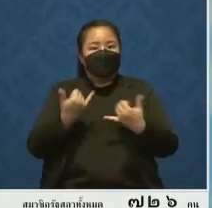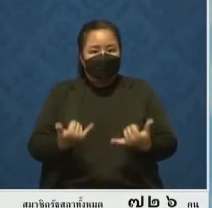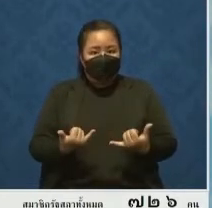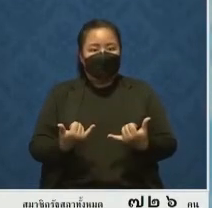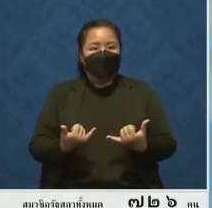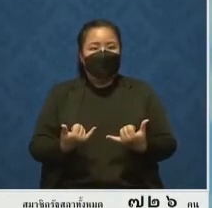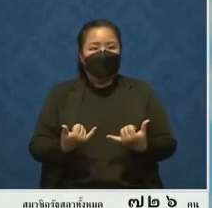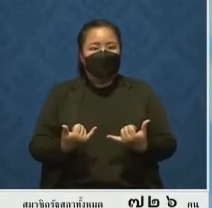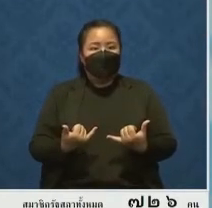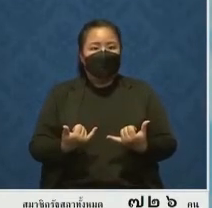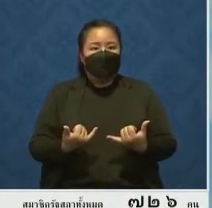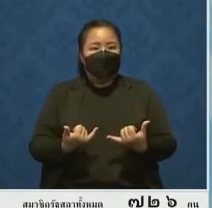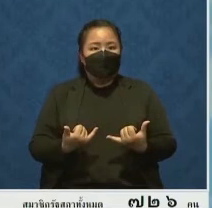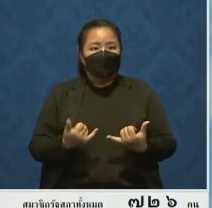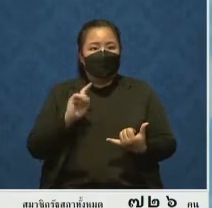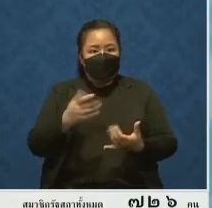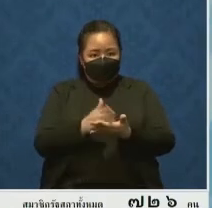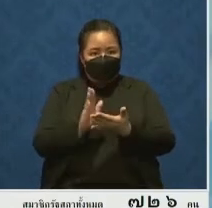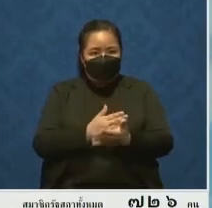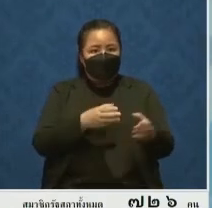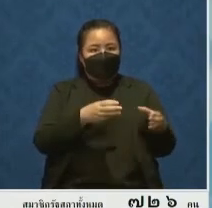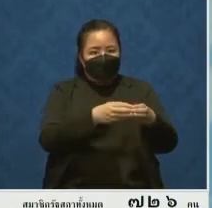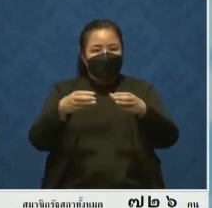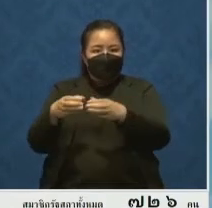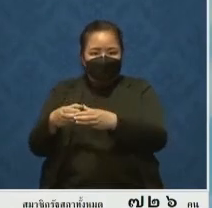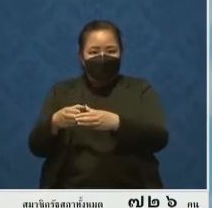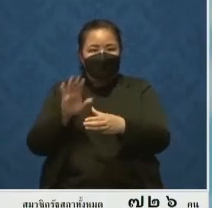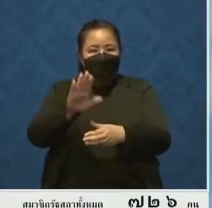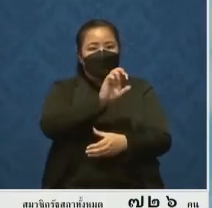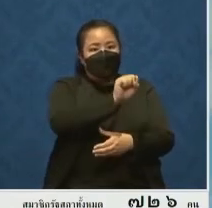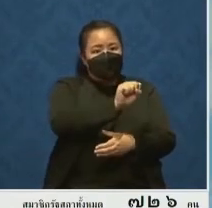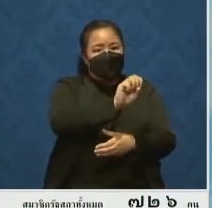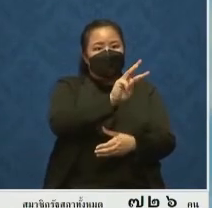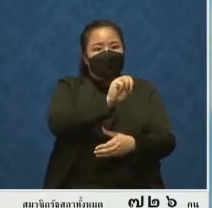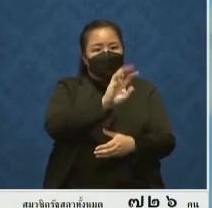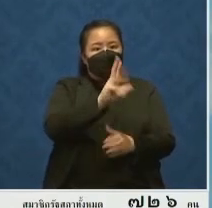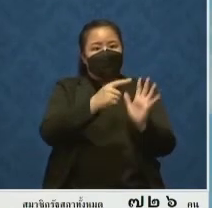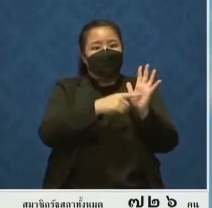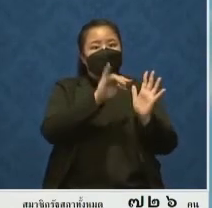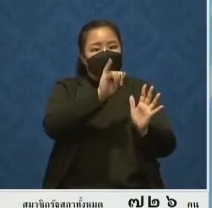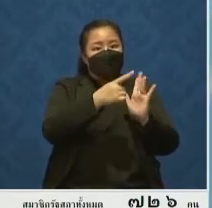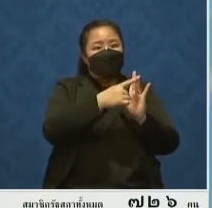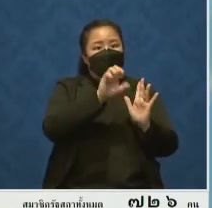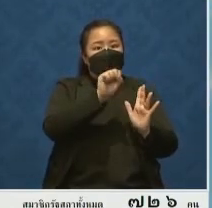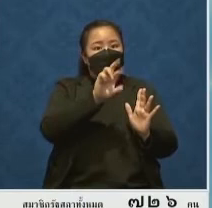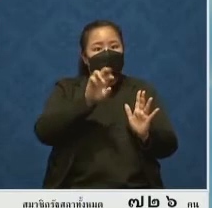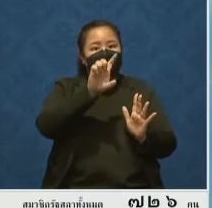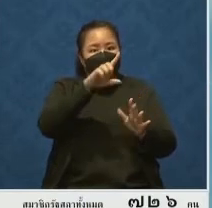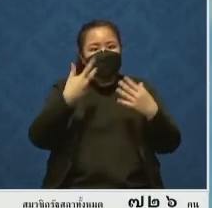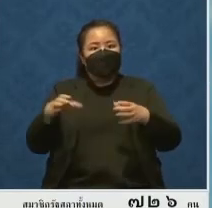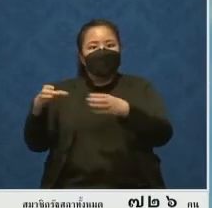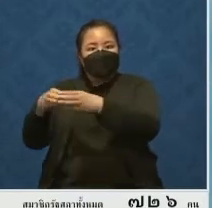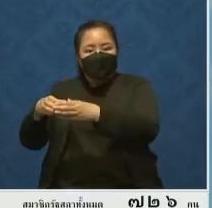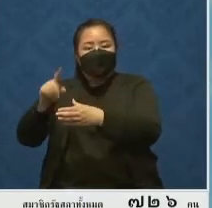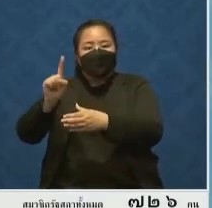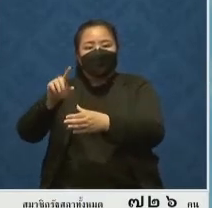มนั่นคือกลุ่มของท่านสมชัยและท่านเสรี2คือกลุ่มของท่านโรมและท่านชูศักดิ์ครับต้องเป็นเช่นนั้น